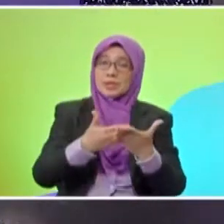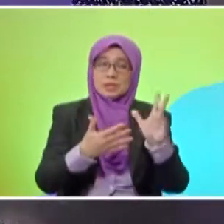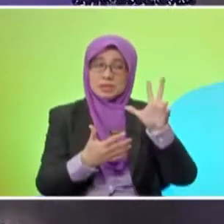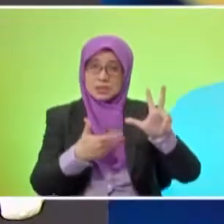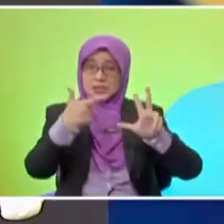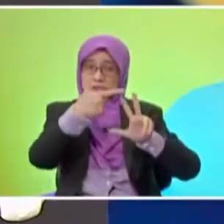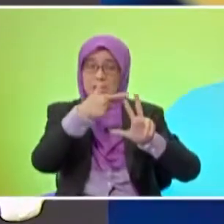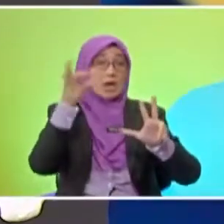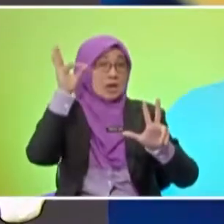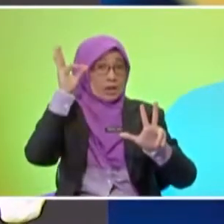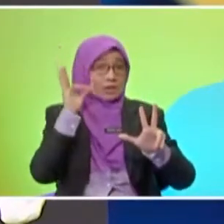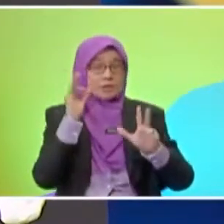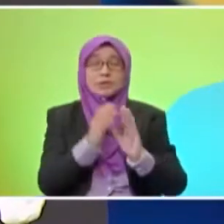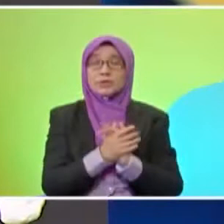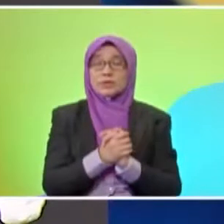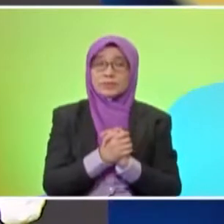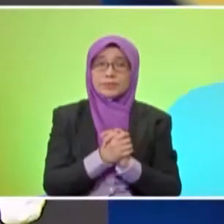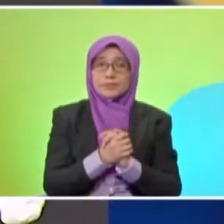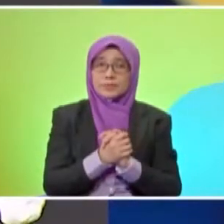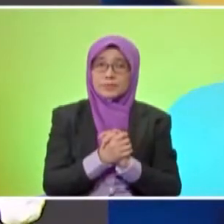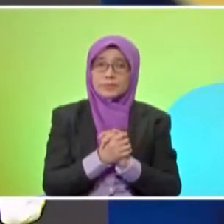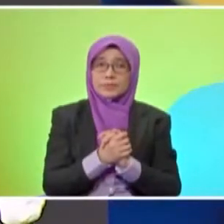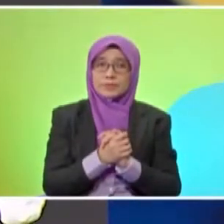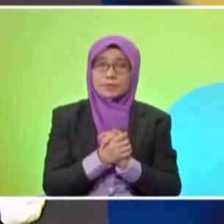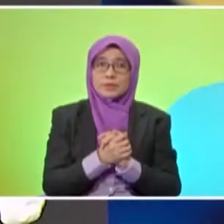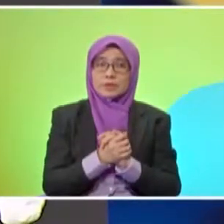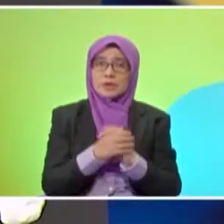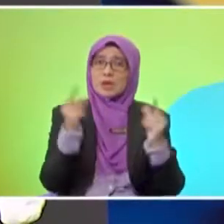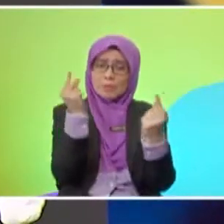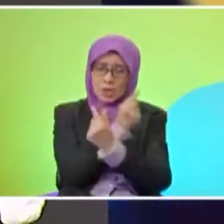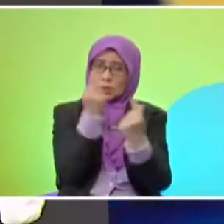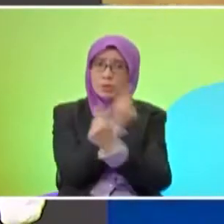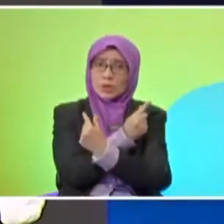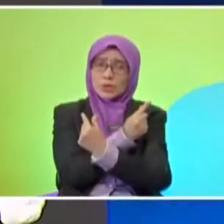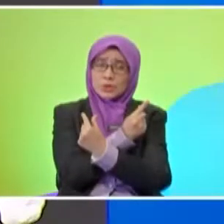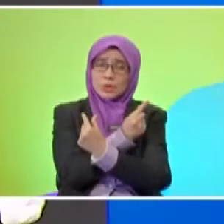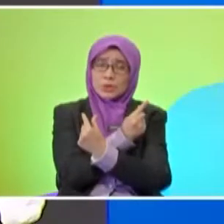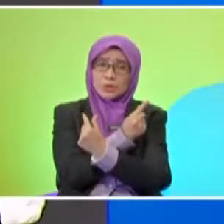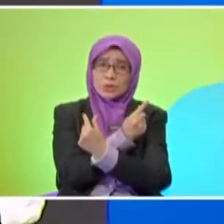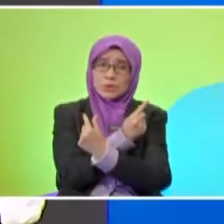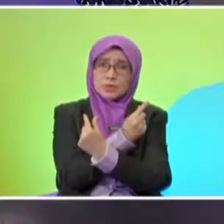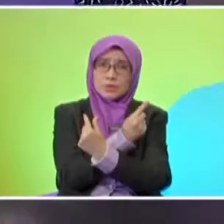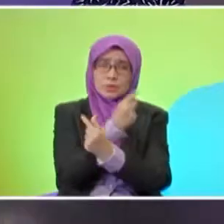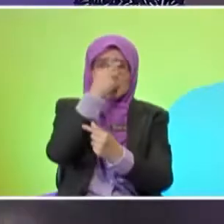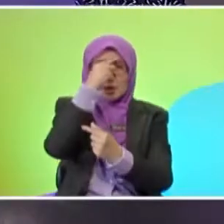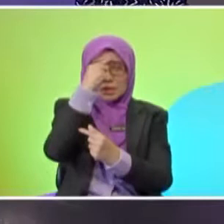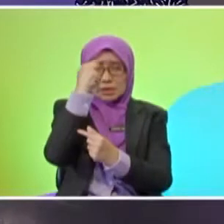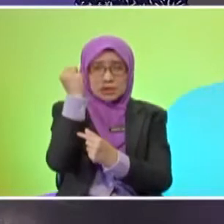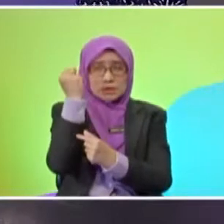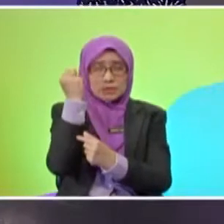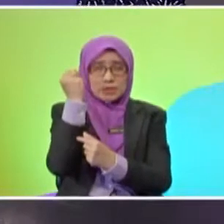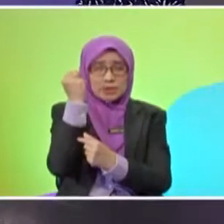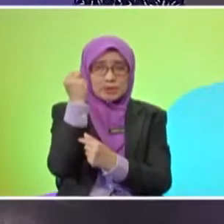pada Aini sebenarnya macam Tengah gado-gado sebabkan